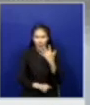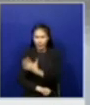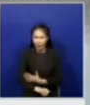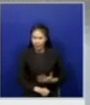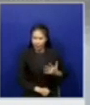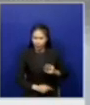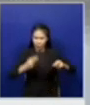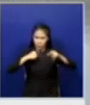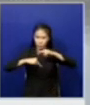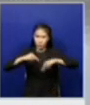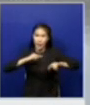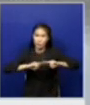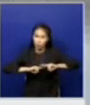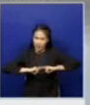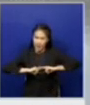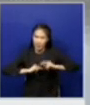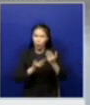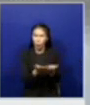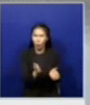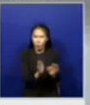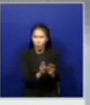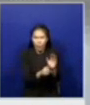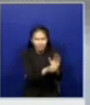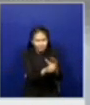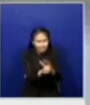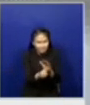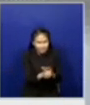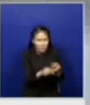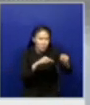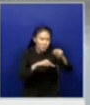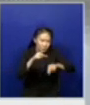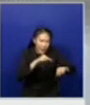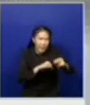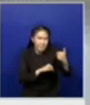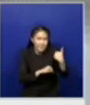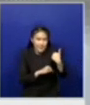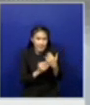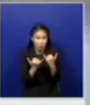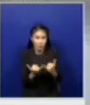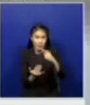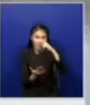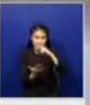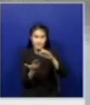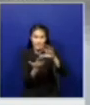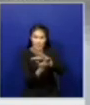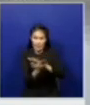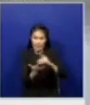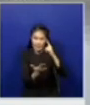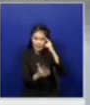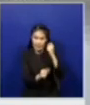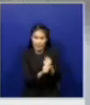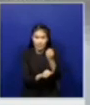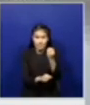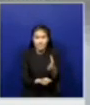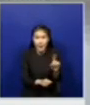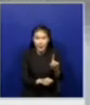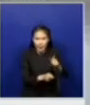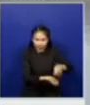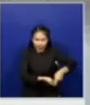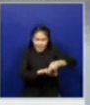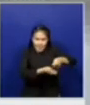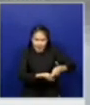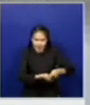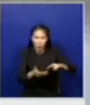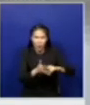องและครอบครัวมากขึ้นประเทศไทยเป็นประเทศเกษตรกรรมเป็นอู่ข้าว